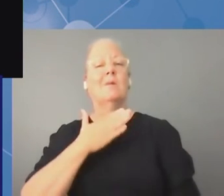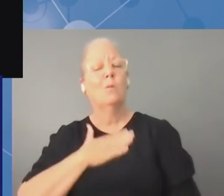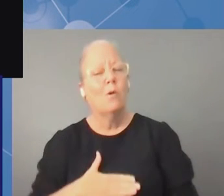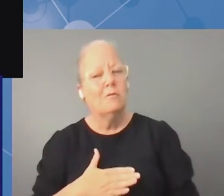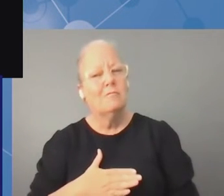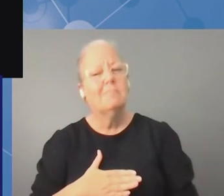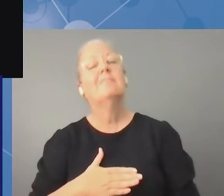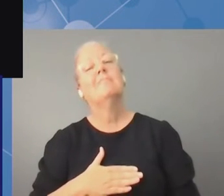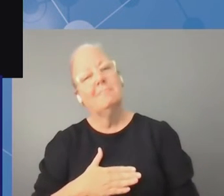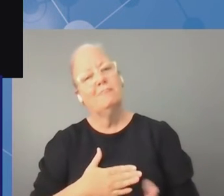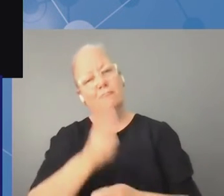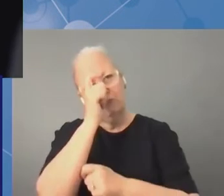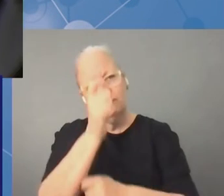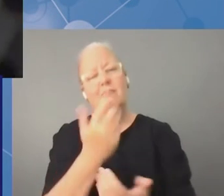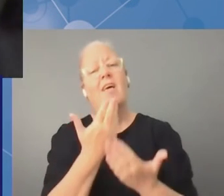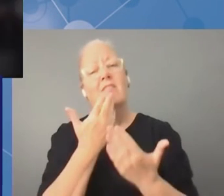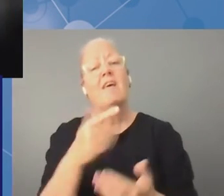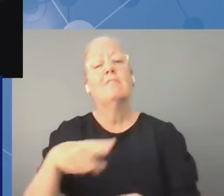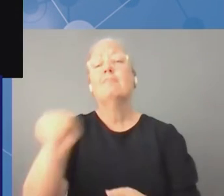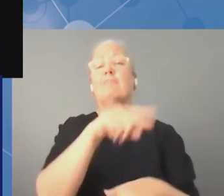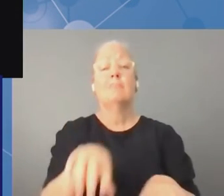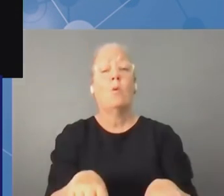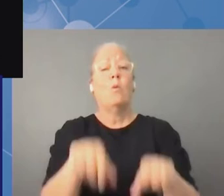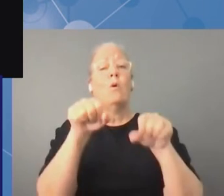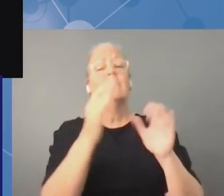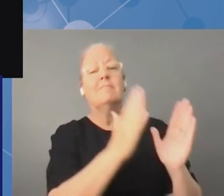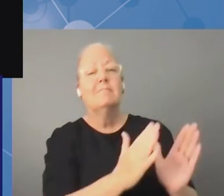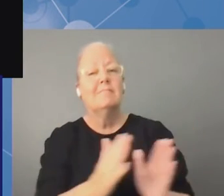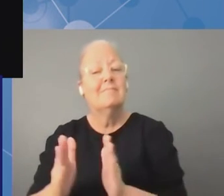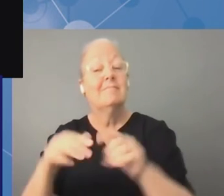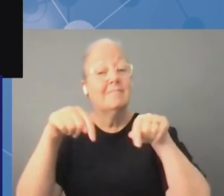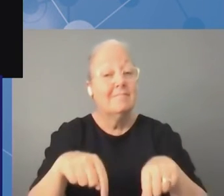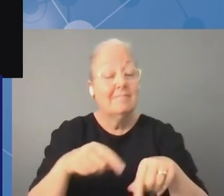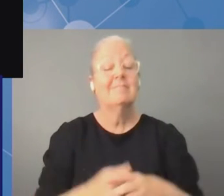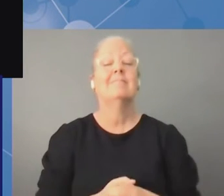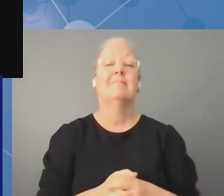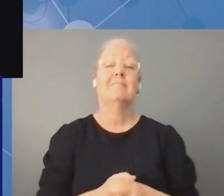поблагодарить нашу принимающую страну, Польшу, и, конечно, за